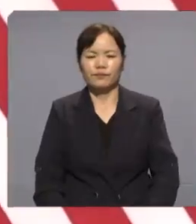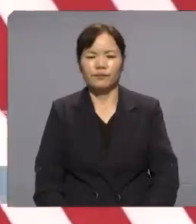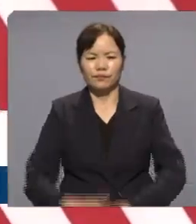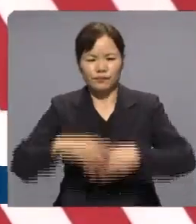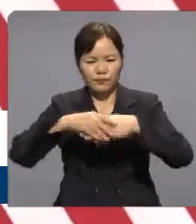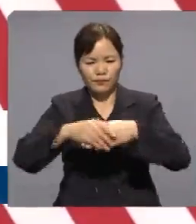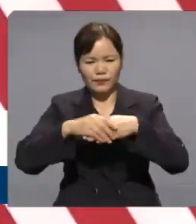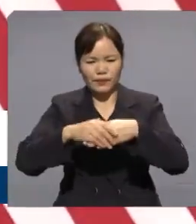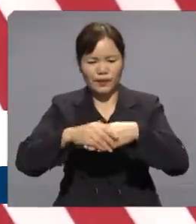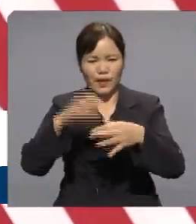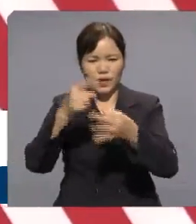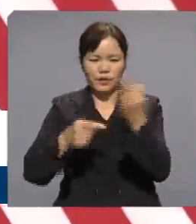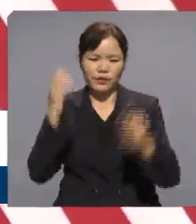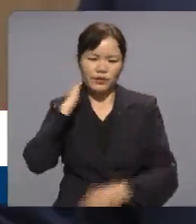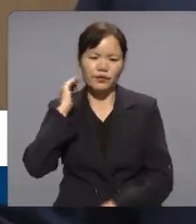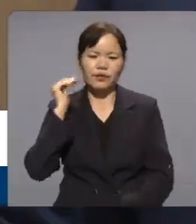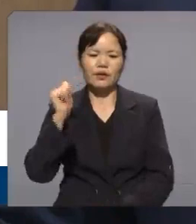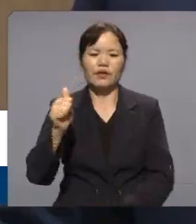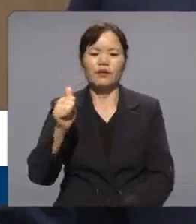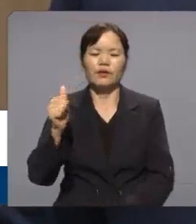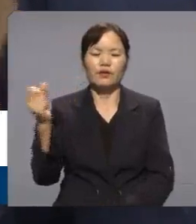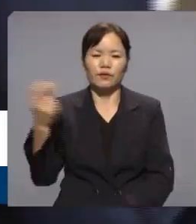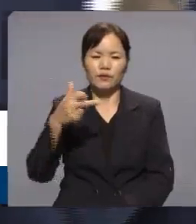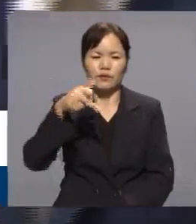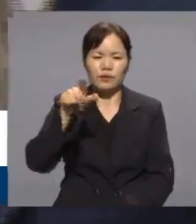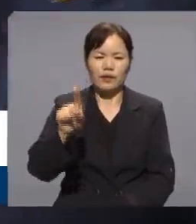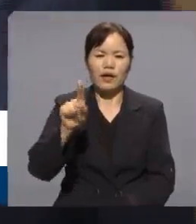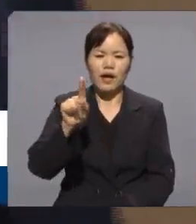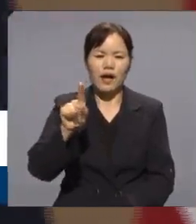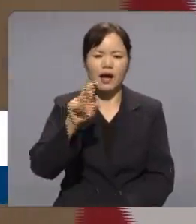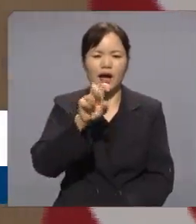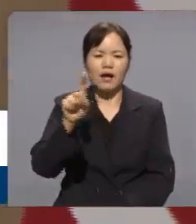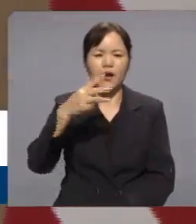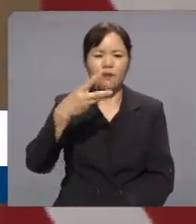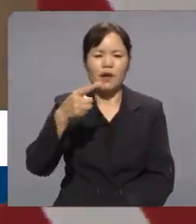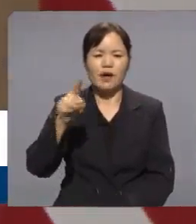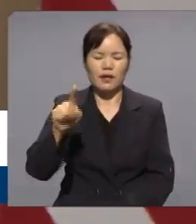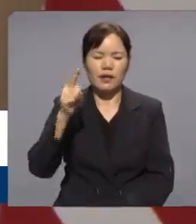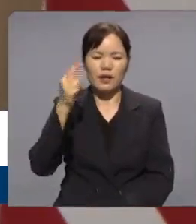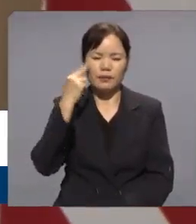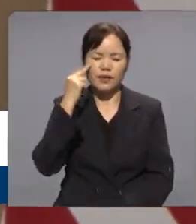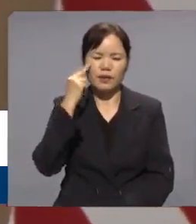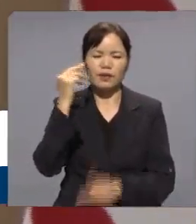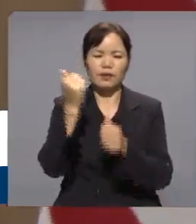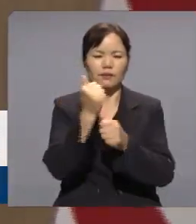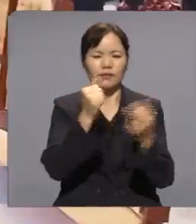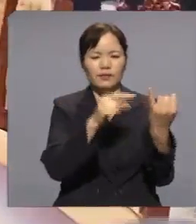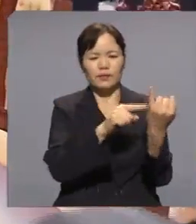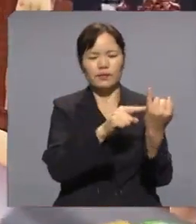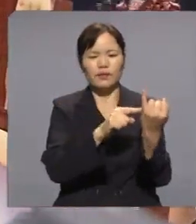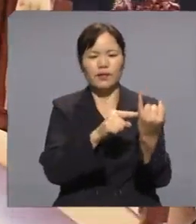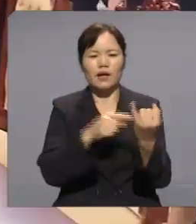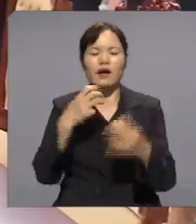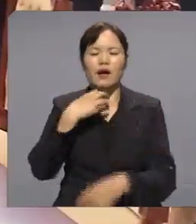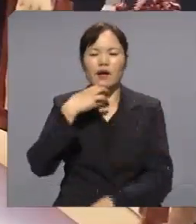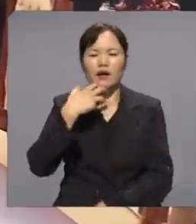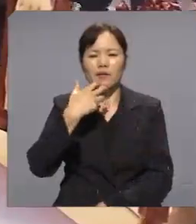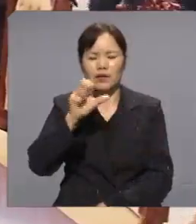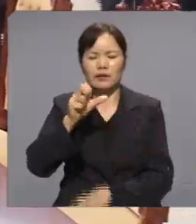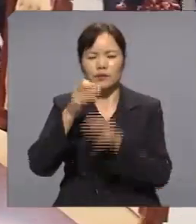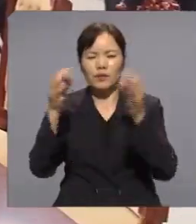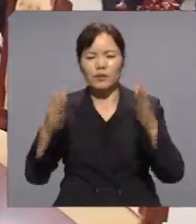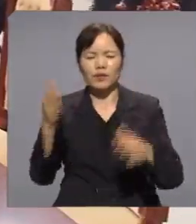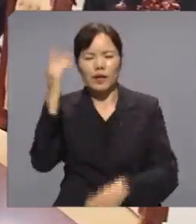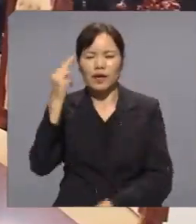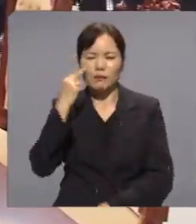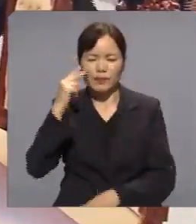악수를 나누는 윤석열 대통령과 카말라 해리스 미 부통령. 85분 동안 한미 관계 강화와 북한